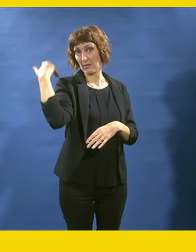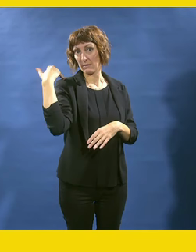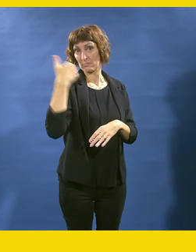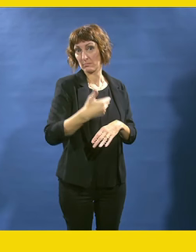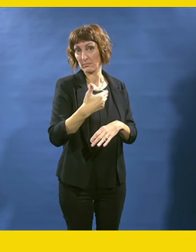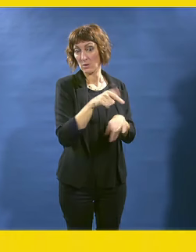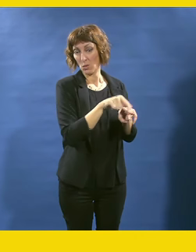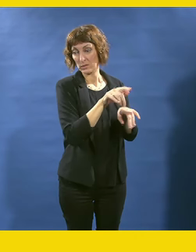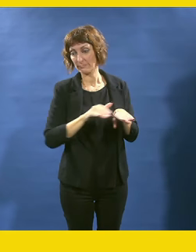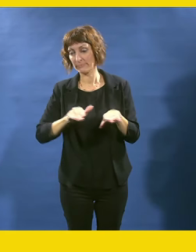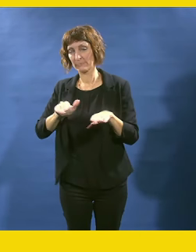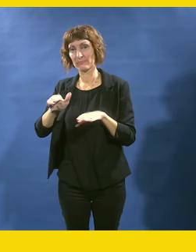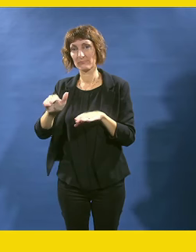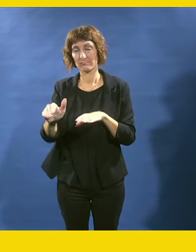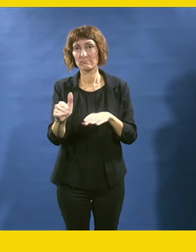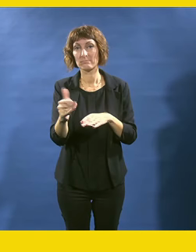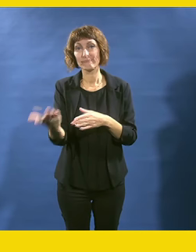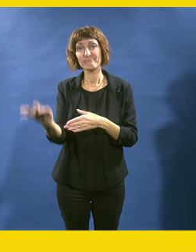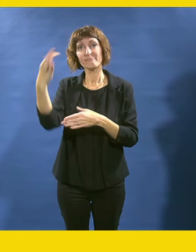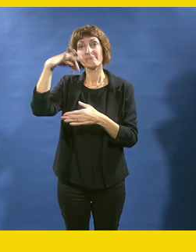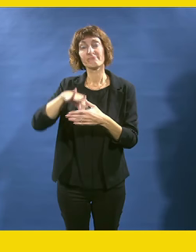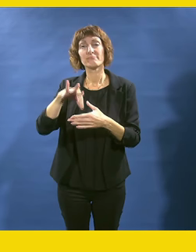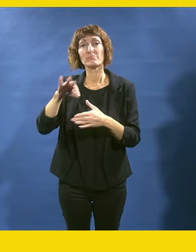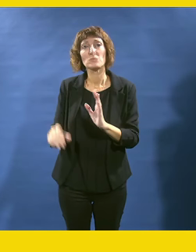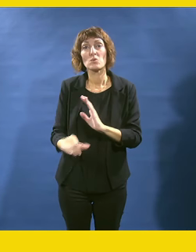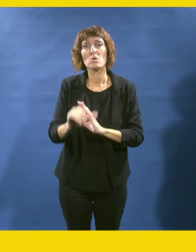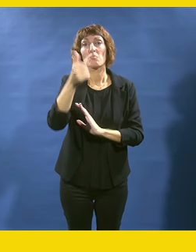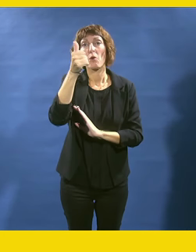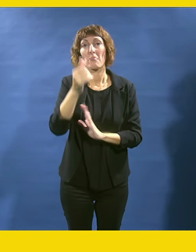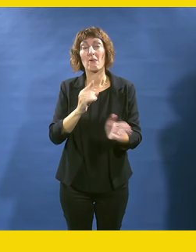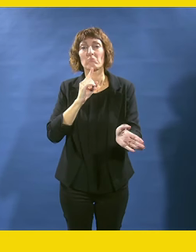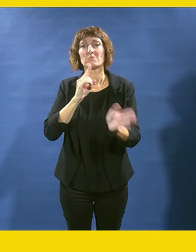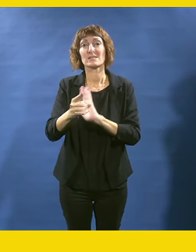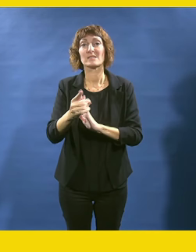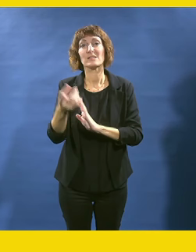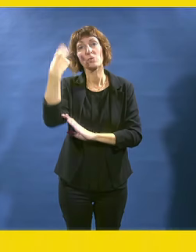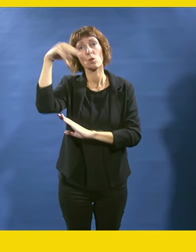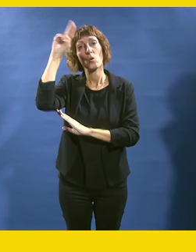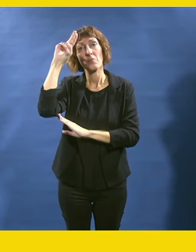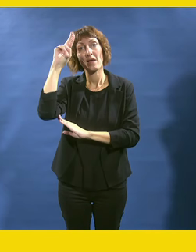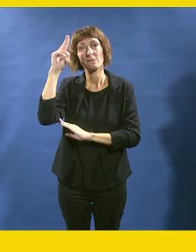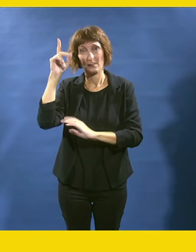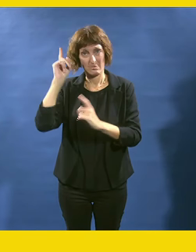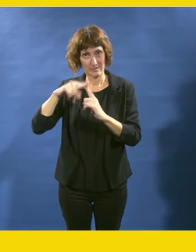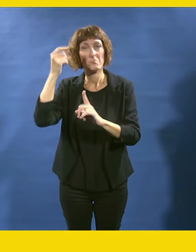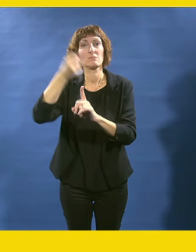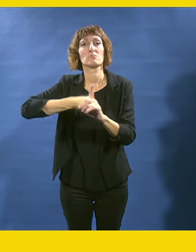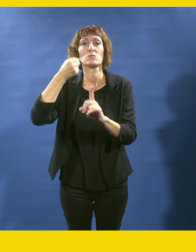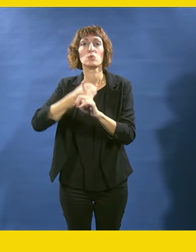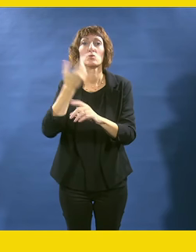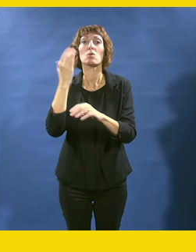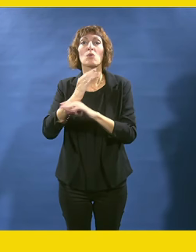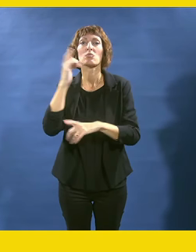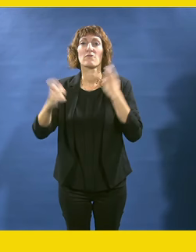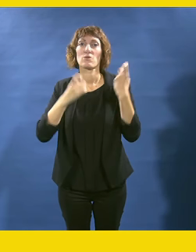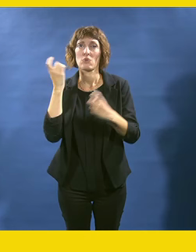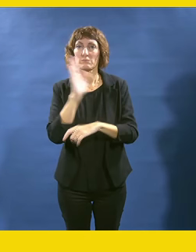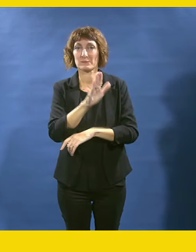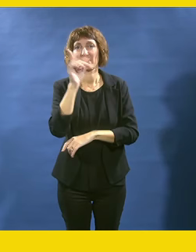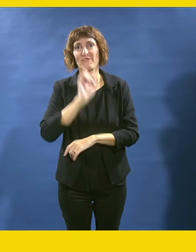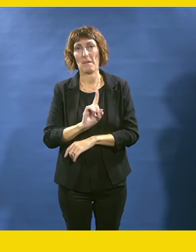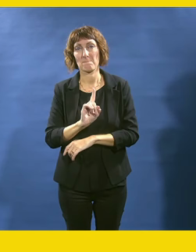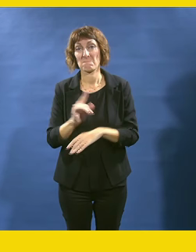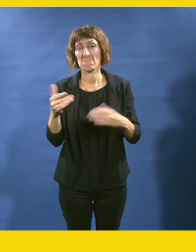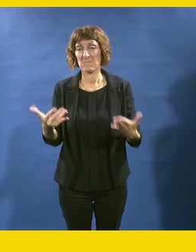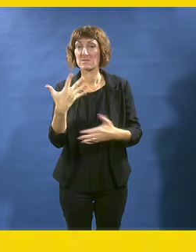par l'adoption de la première directive européenne de lutte contre les violences faites aux femmes. Et puis cette